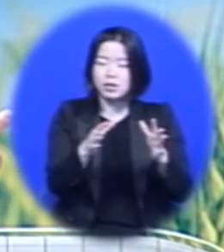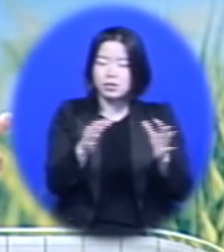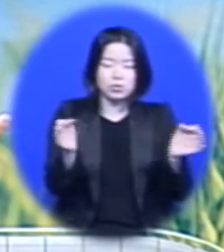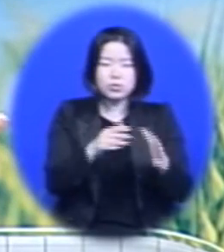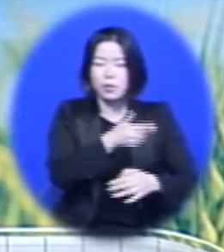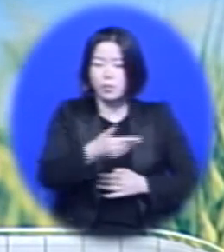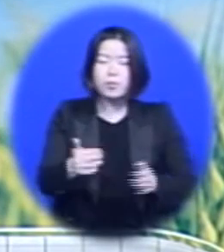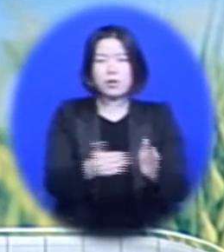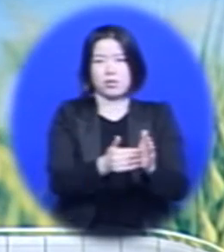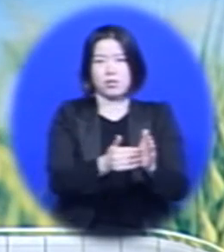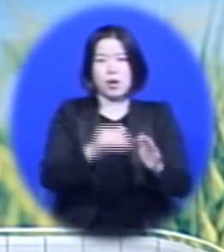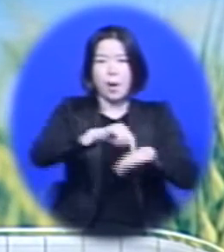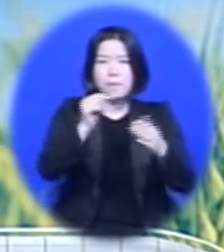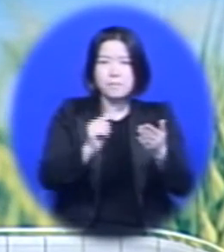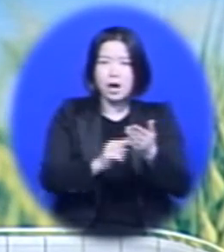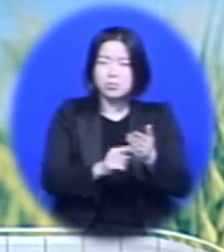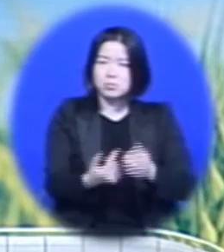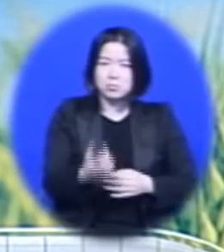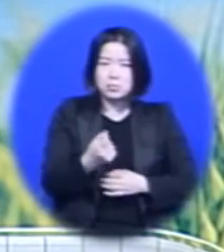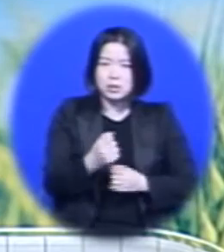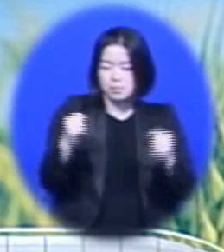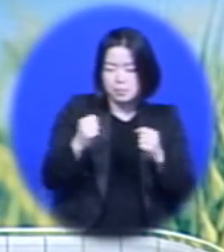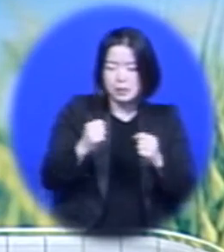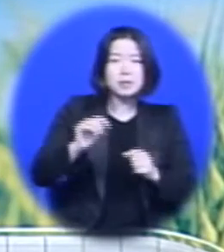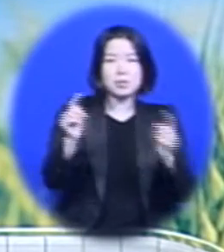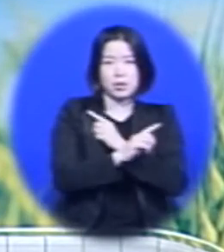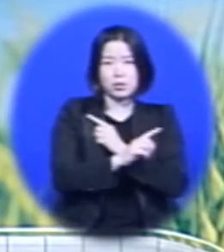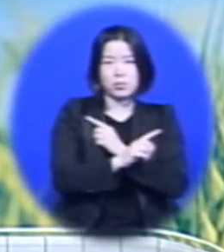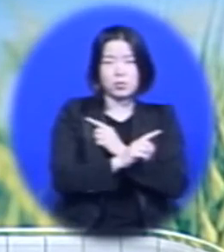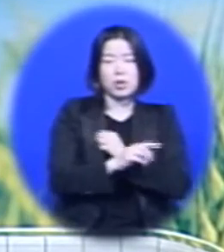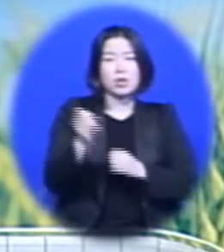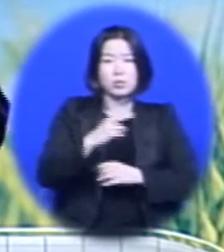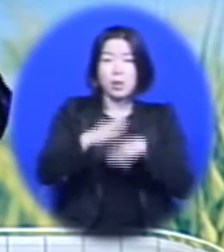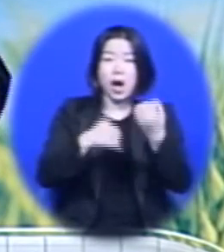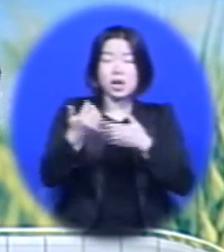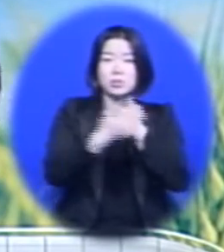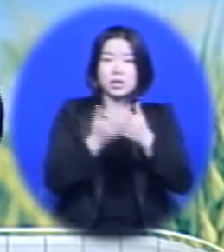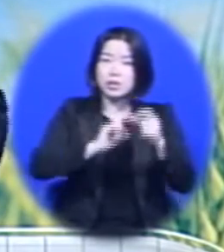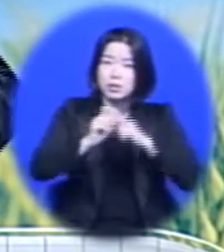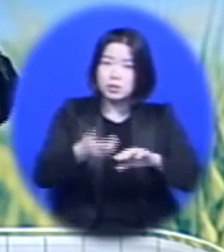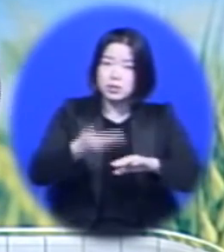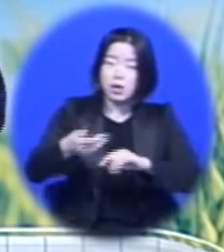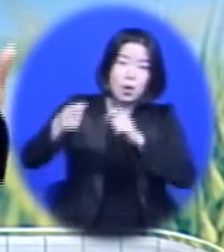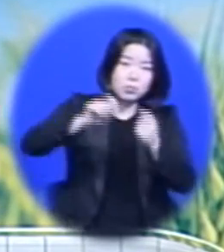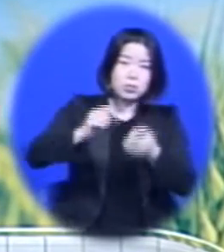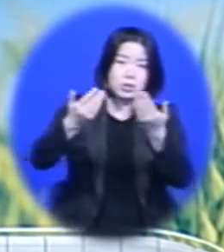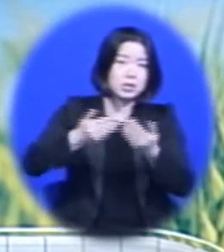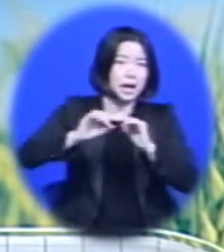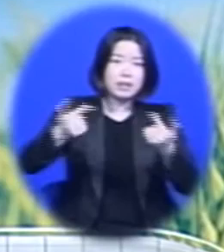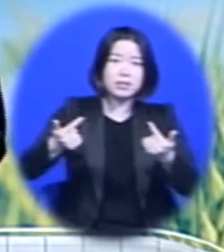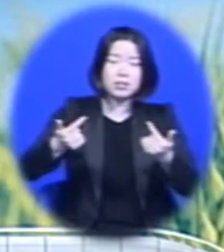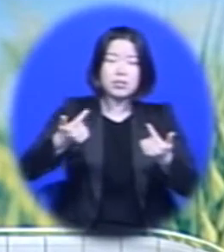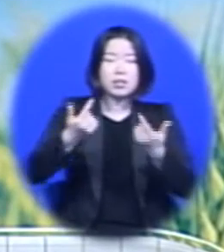버리고 마음은 금방 냉랭해지고 그리고 하나님의 은혜는 내게 더 이상 부어지지 않는 것 같은